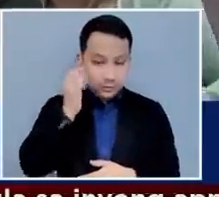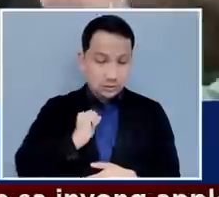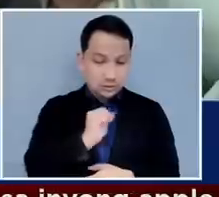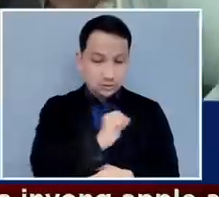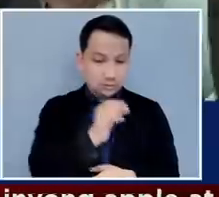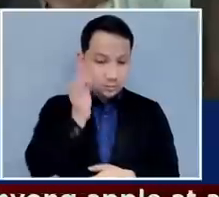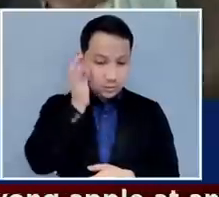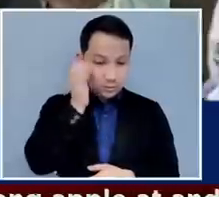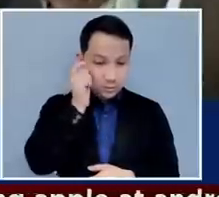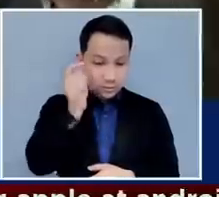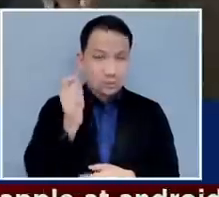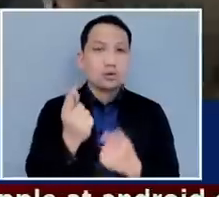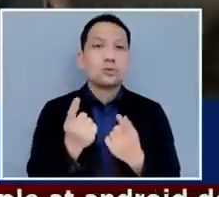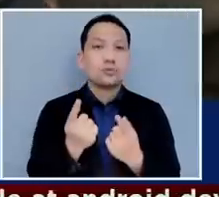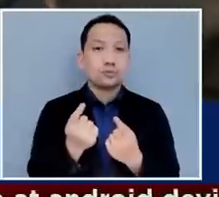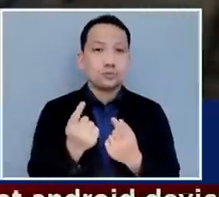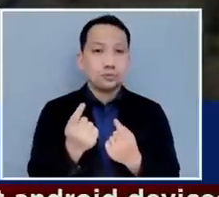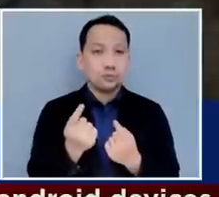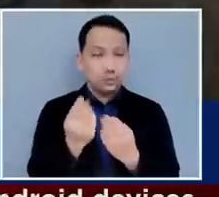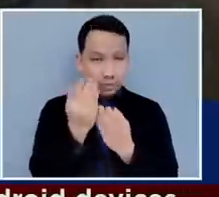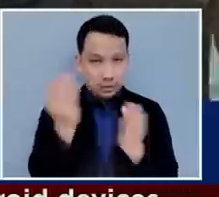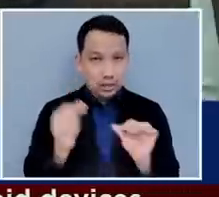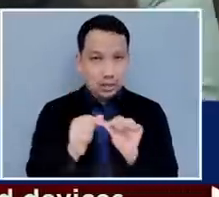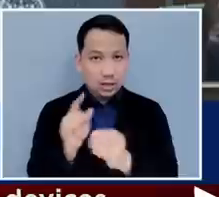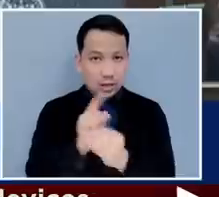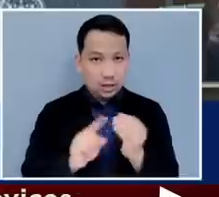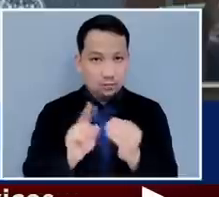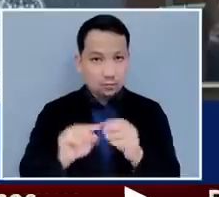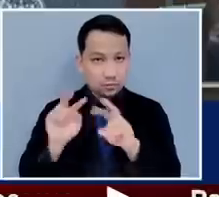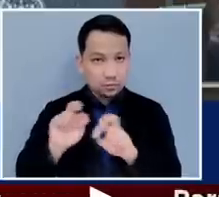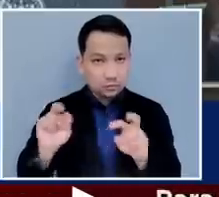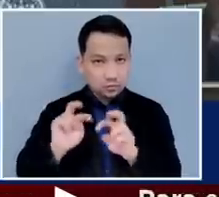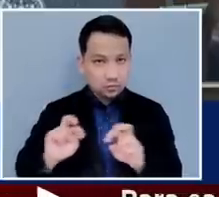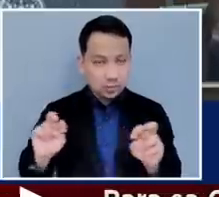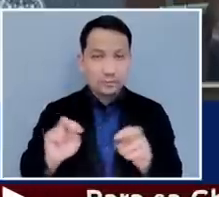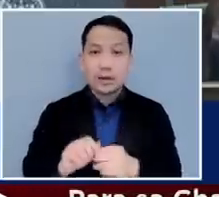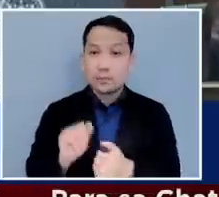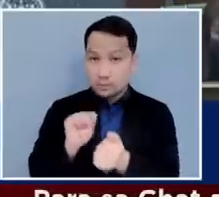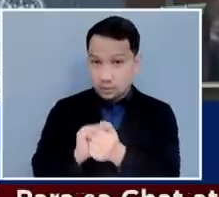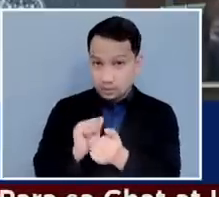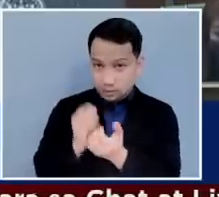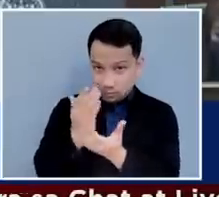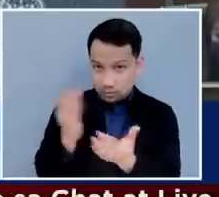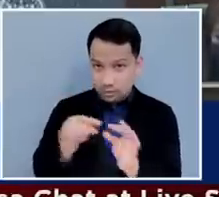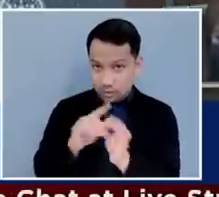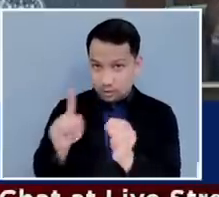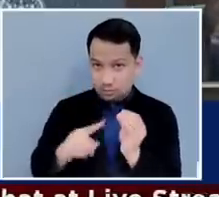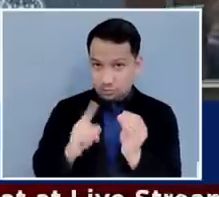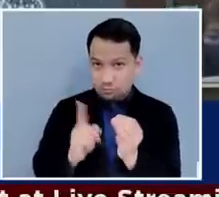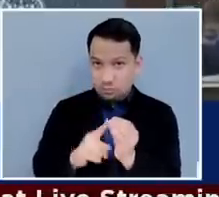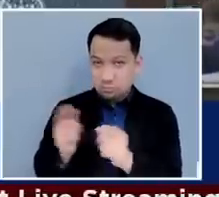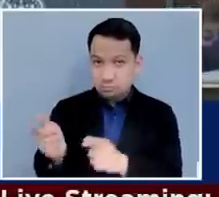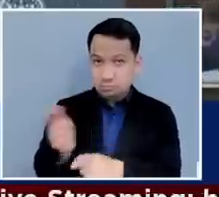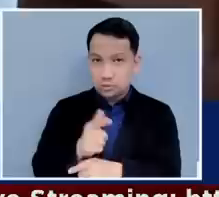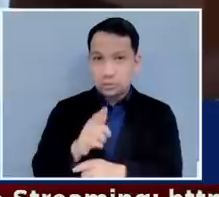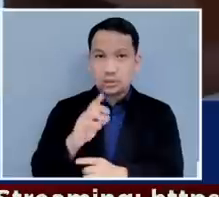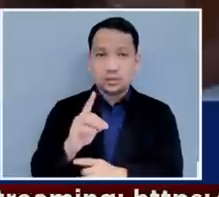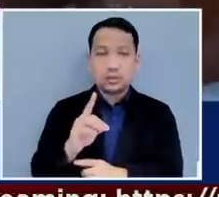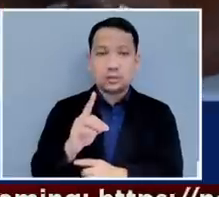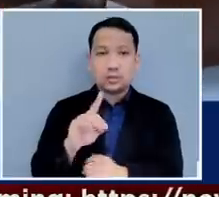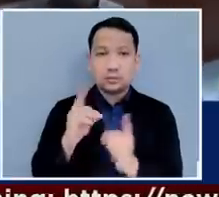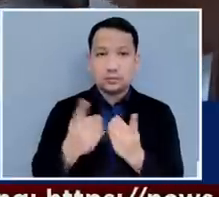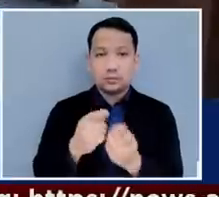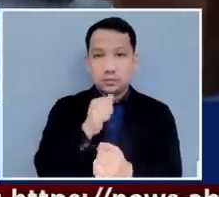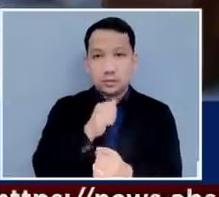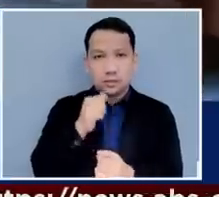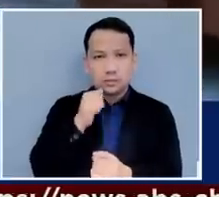ng komite ang mga isyong iniaatas na siyasatin nito. Kabilang dito ang umano'y pagpabor ng Department of Agriculture sa